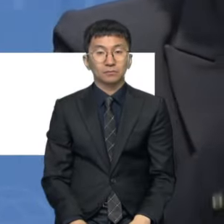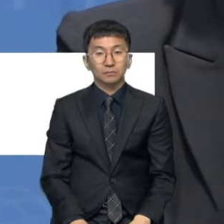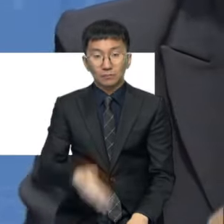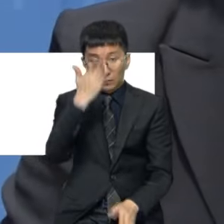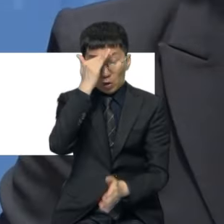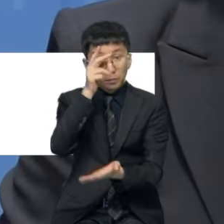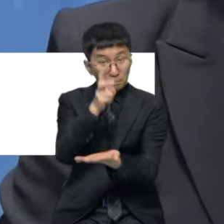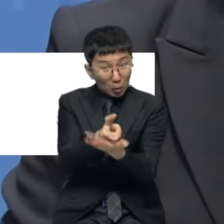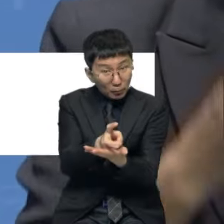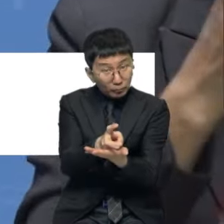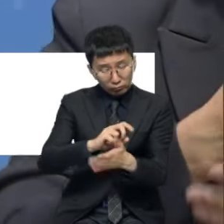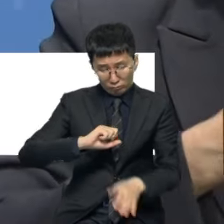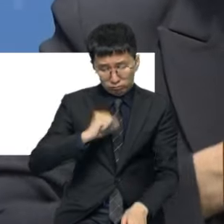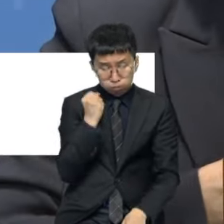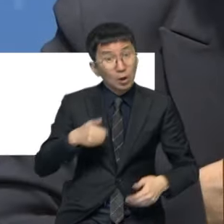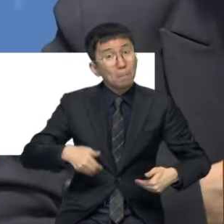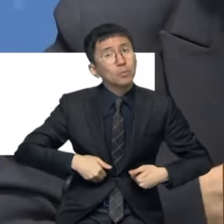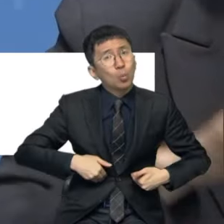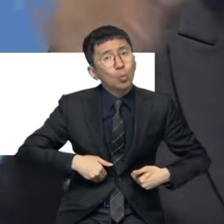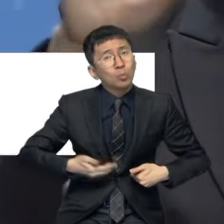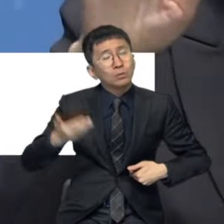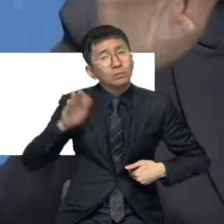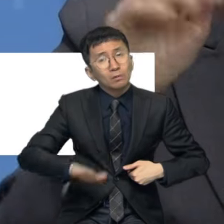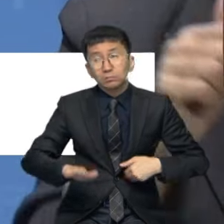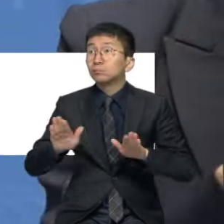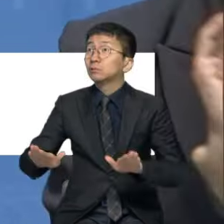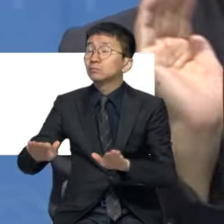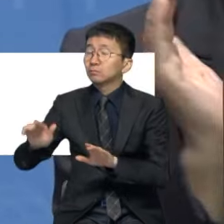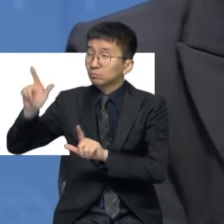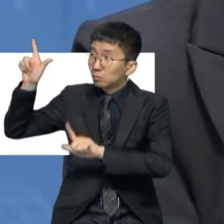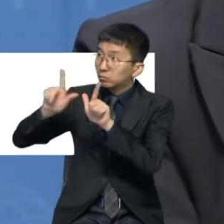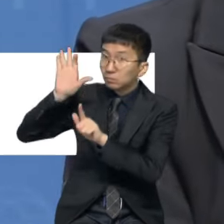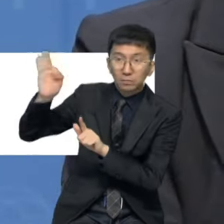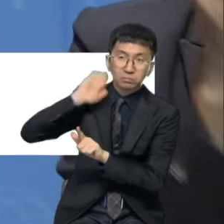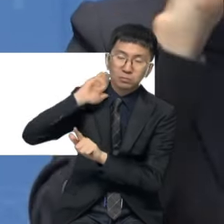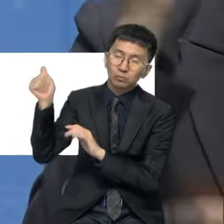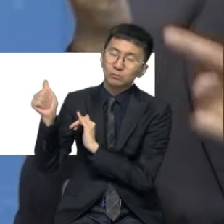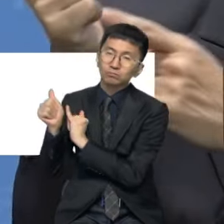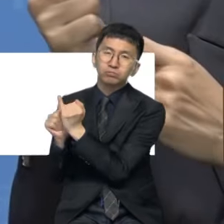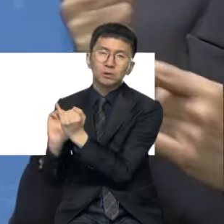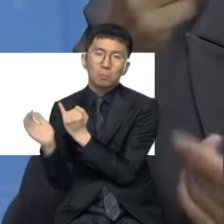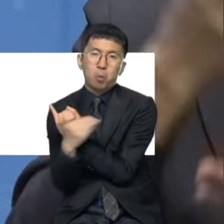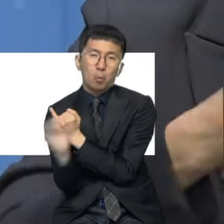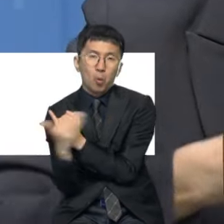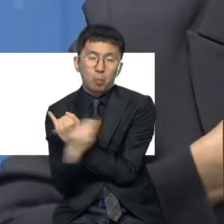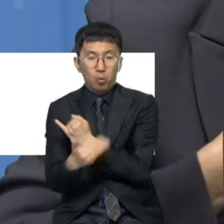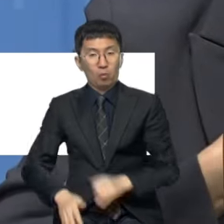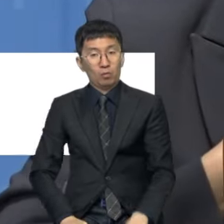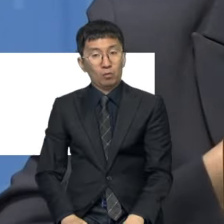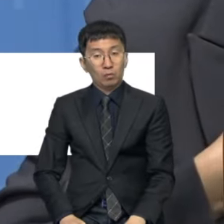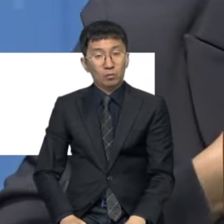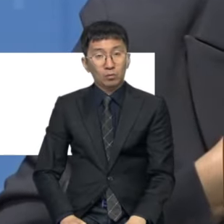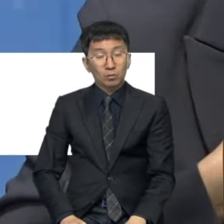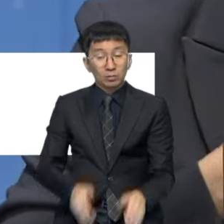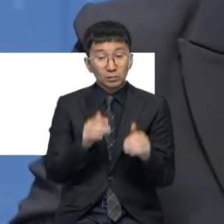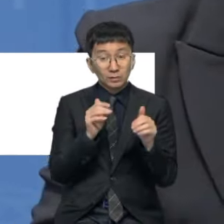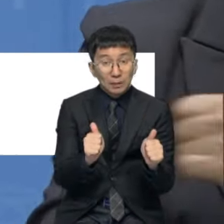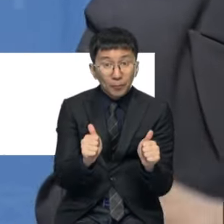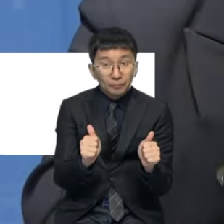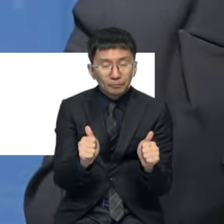헌법의 수호보다 배우자 비호가 우선인 대통령, 사법 정의보다 권력 보위가 우선인